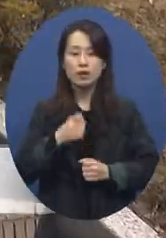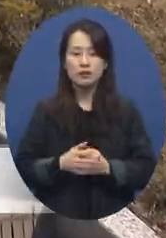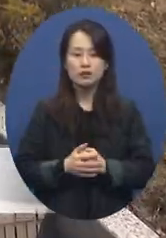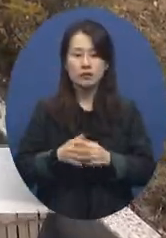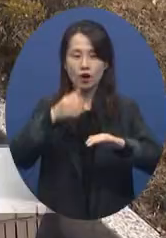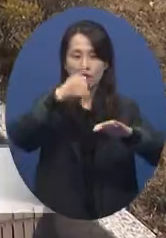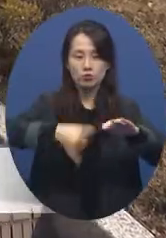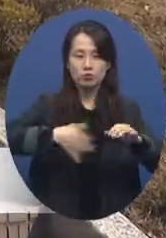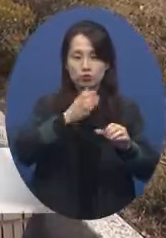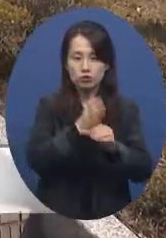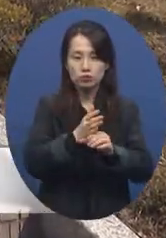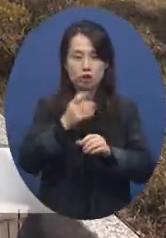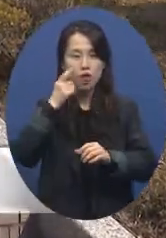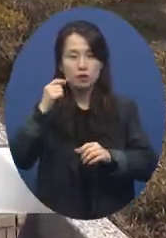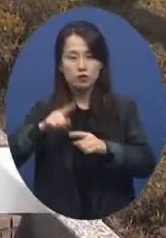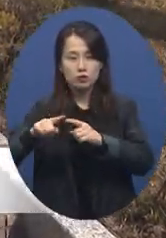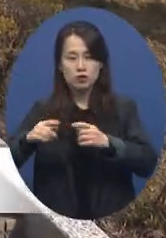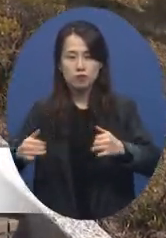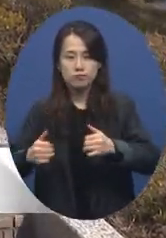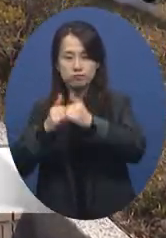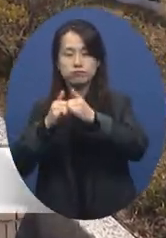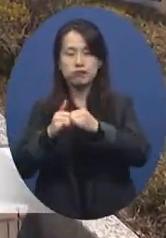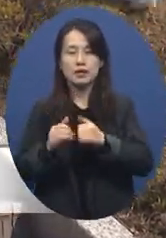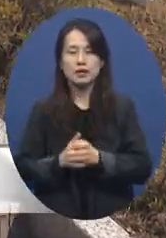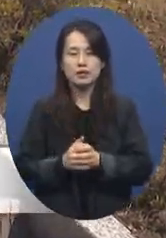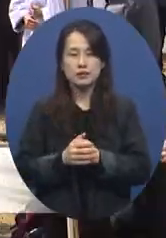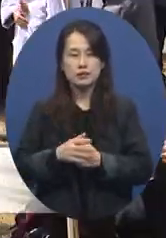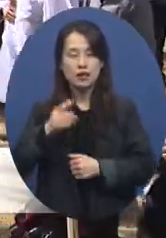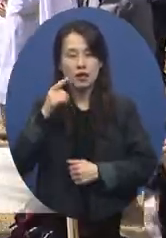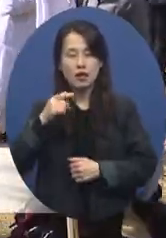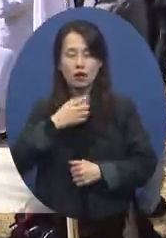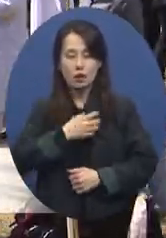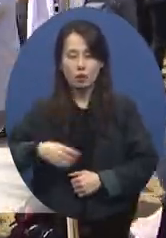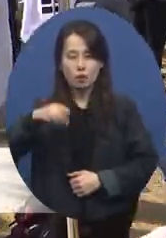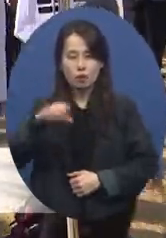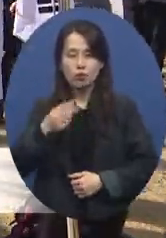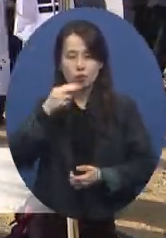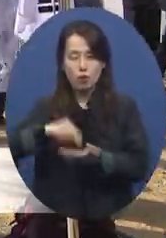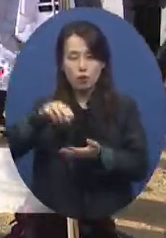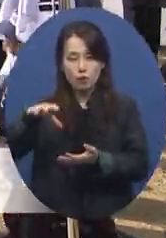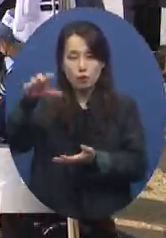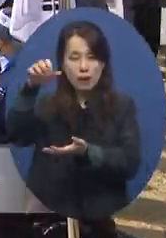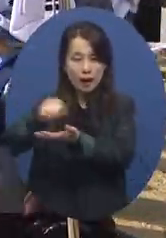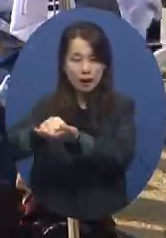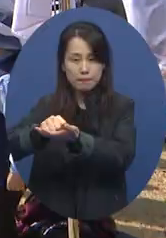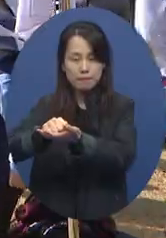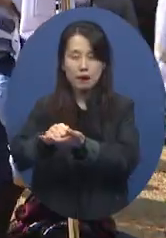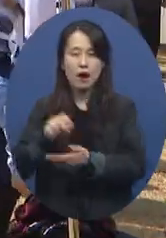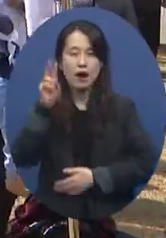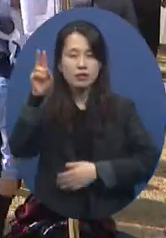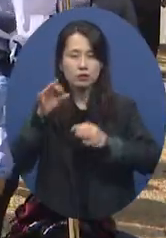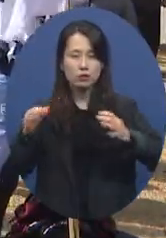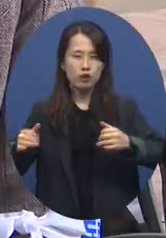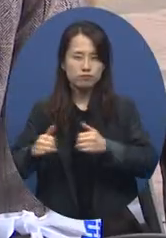총칼에 맞서 경찰관 주재소와 면사무소, 우편소 등을 점거해 유례 없는 이틀간의 해방을